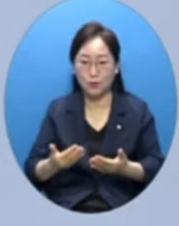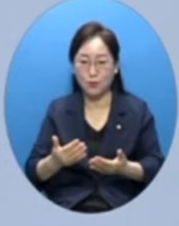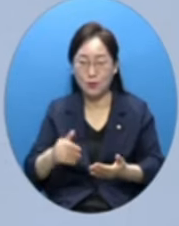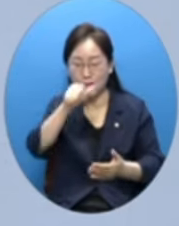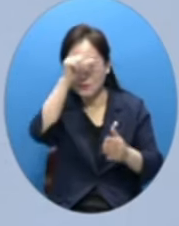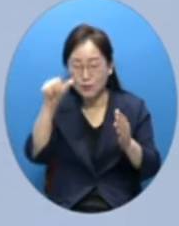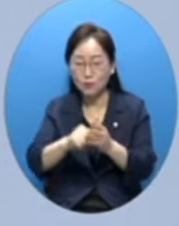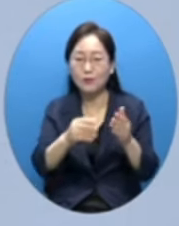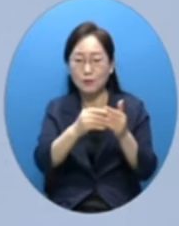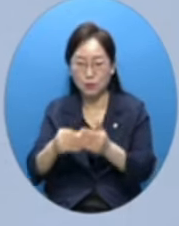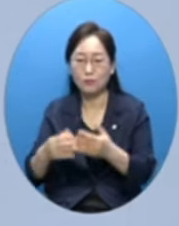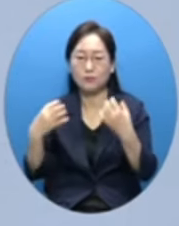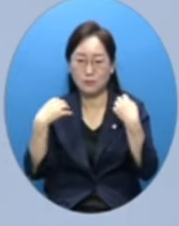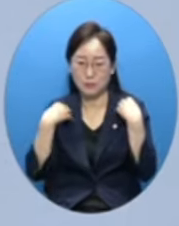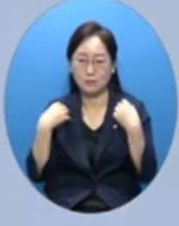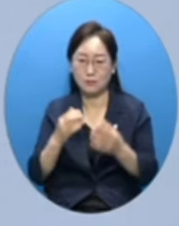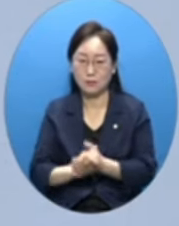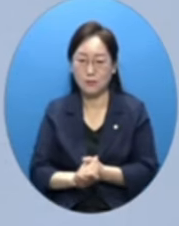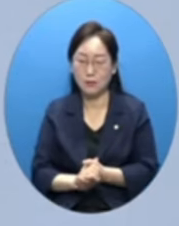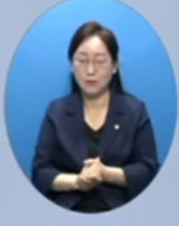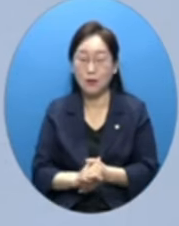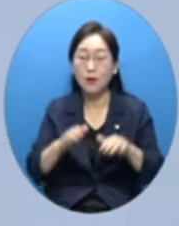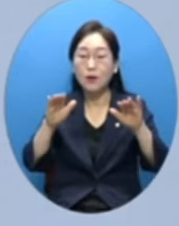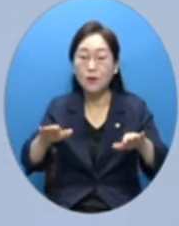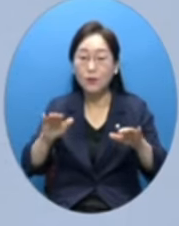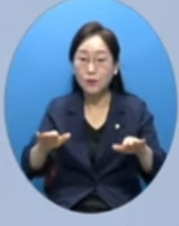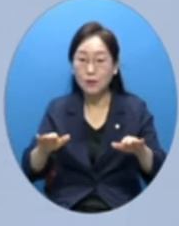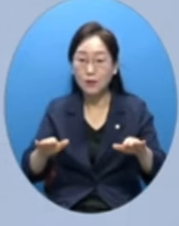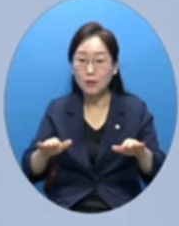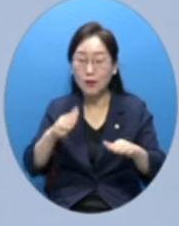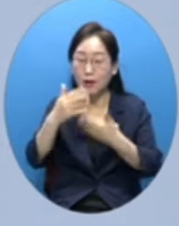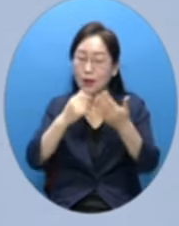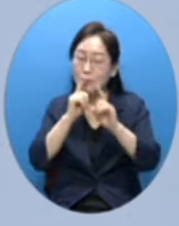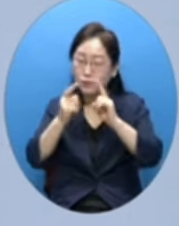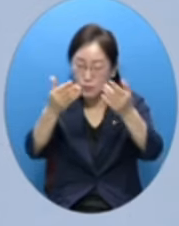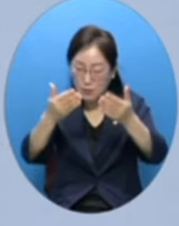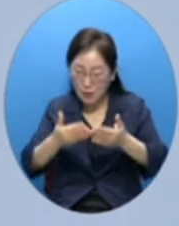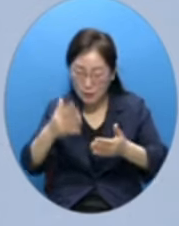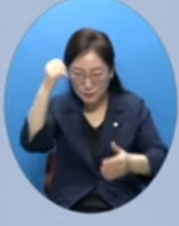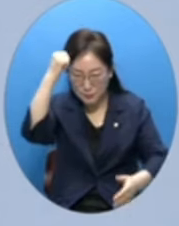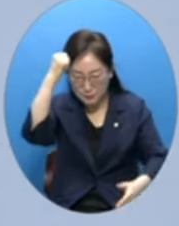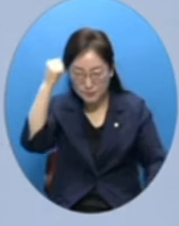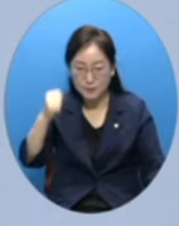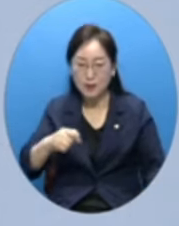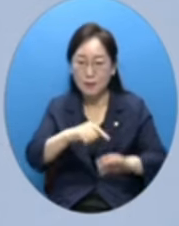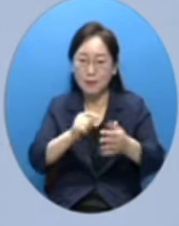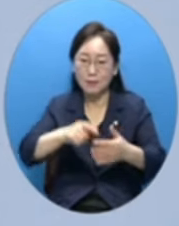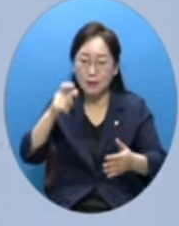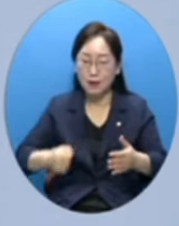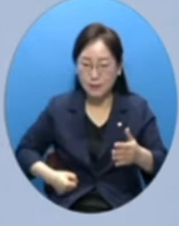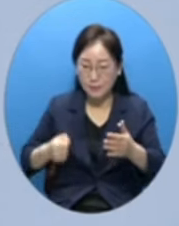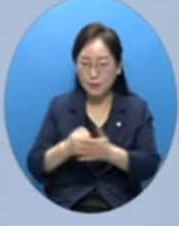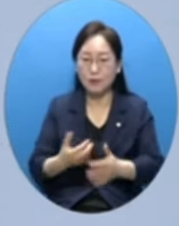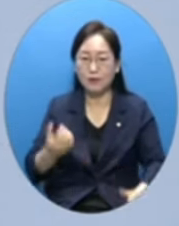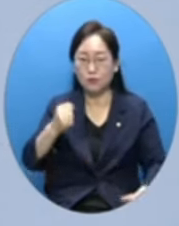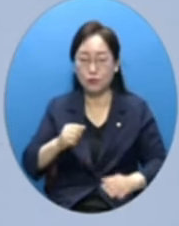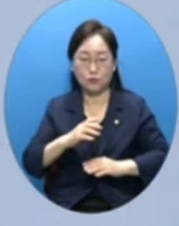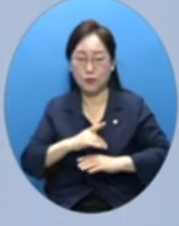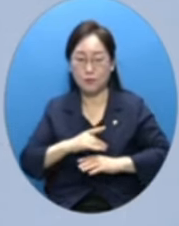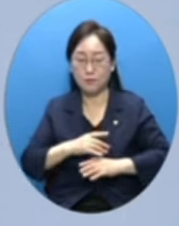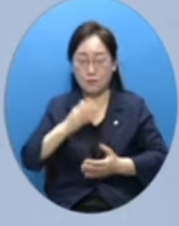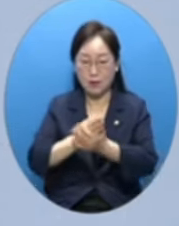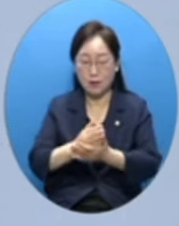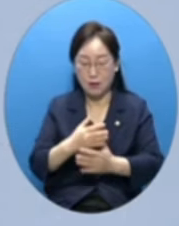일생을 인도해 주시는 것입니다 아멘 그러므로 오늘 우리에게 주신 말씀을 우리 기억해야 됩니다 마음을 강하게 하고 담대히 하고 두려워하지 말고